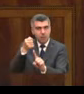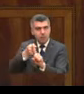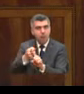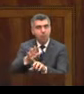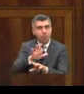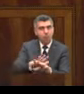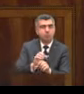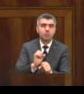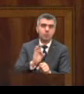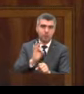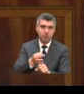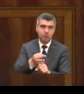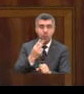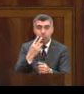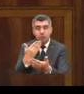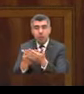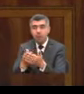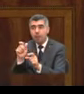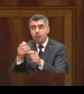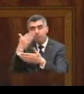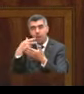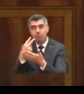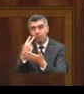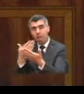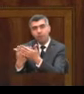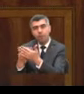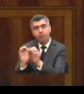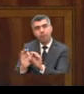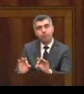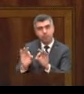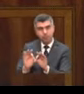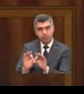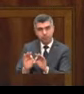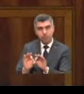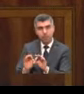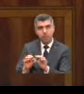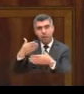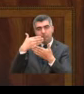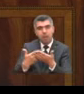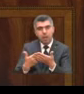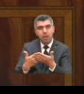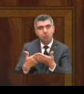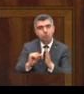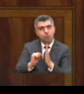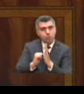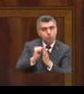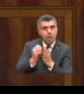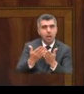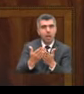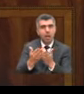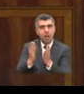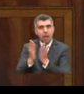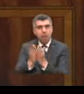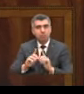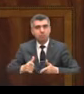الوزيرة، ولكن خصنا نلمسوها، المغاربة خصهم يلمسوها، خصنا نشوفوها. احنا ما كرهناش نشوفوا بلادنا كتزهر، كنشوفوا الأطفال في المدارس في